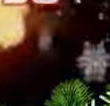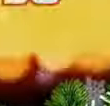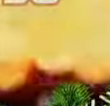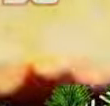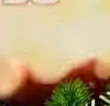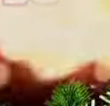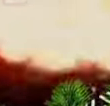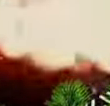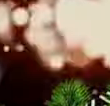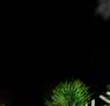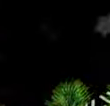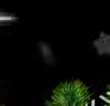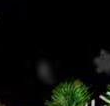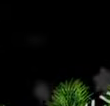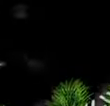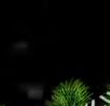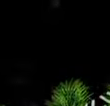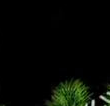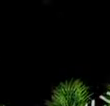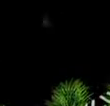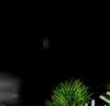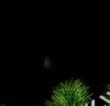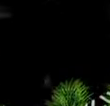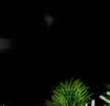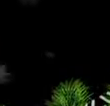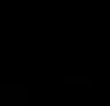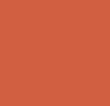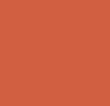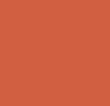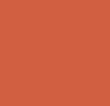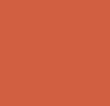8708-440-98-38. Сіздерді күтеміз. Тоқмағанбетов 38.